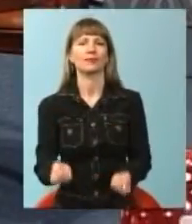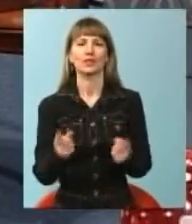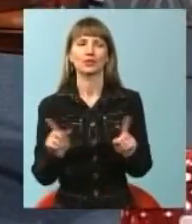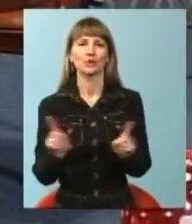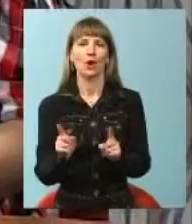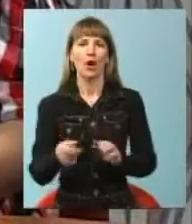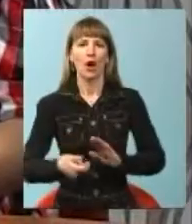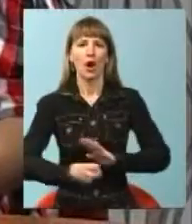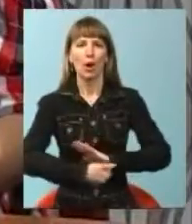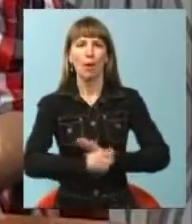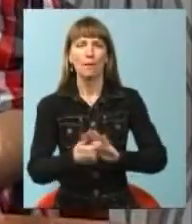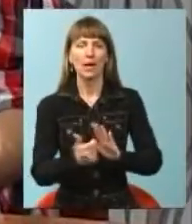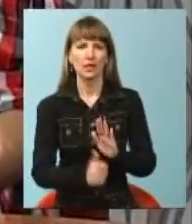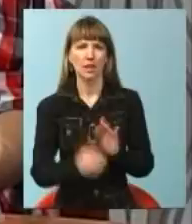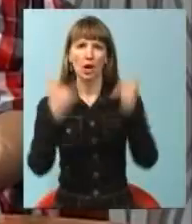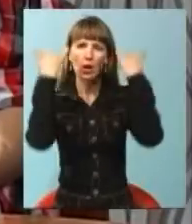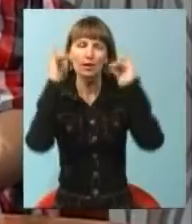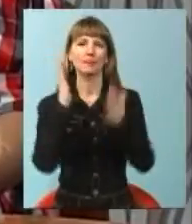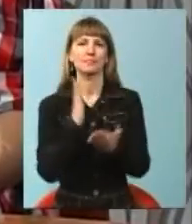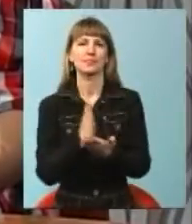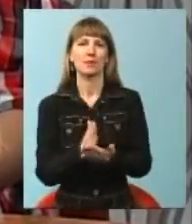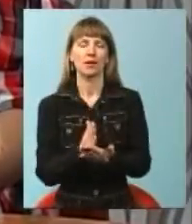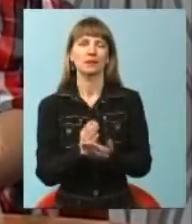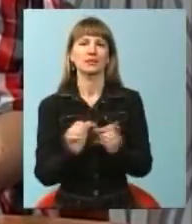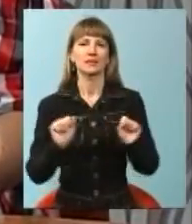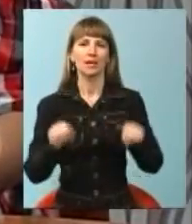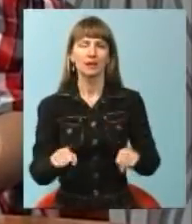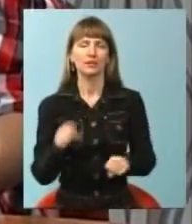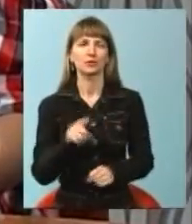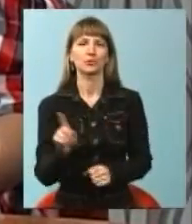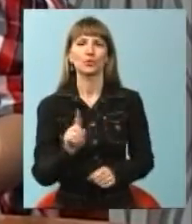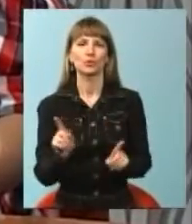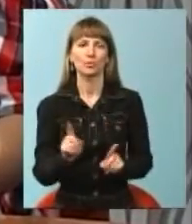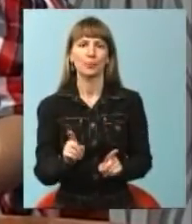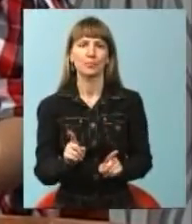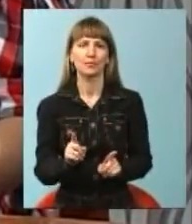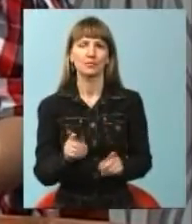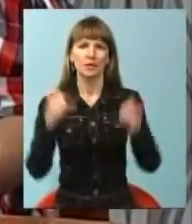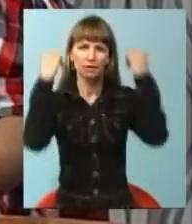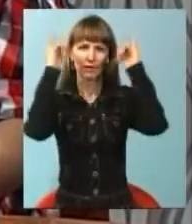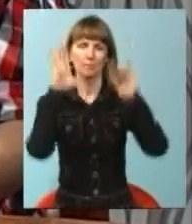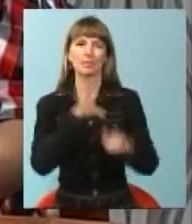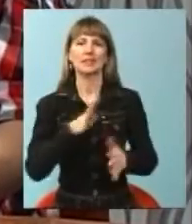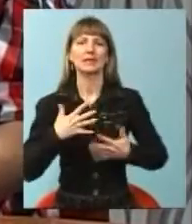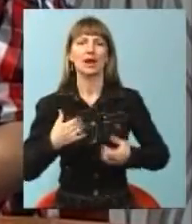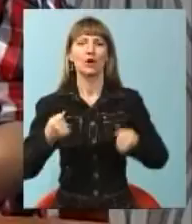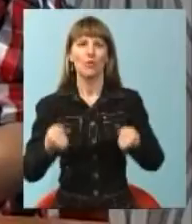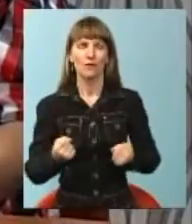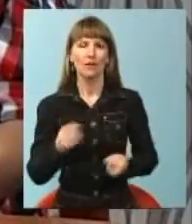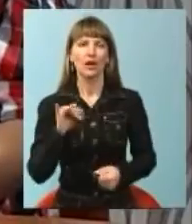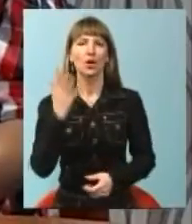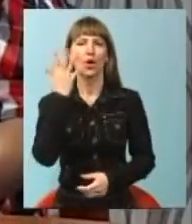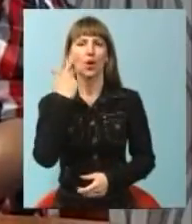що копита корів, вони мають такі якісь здатність до того, щоб тварина була здоровою. І коли ці копита про